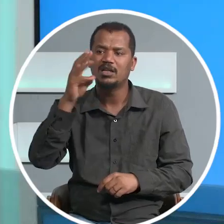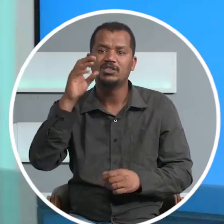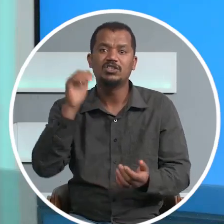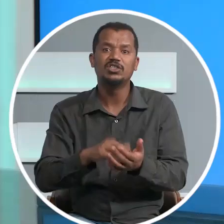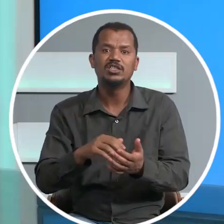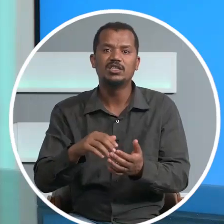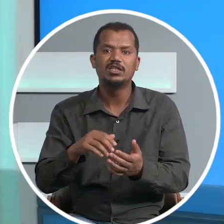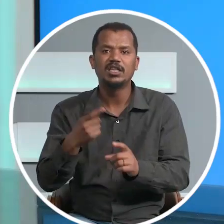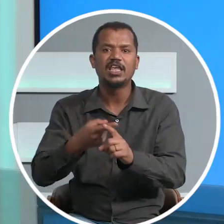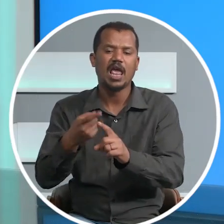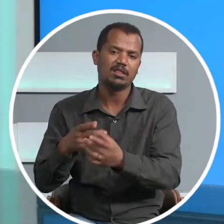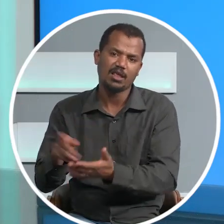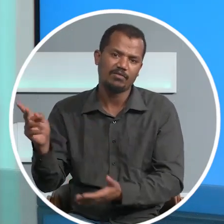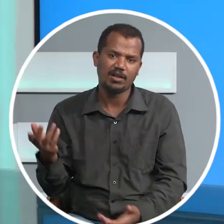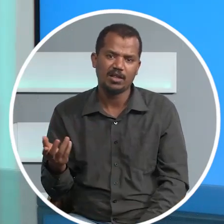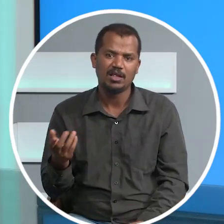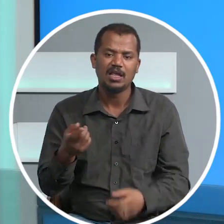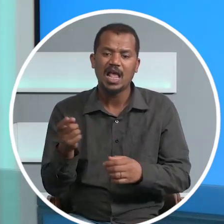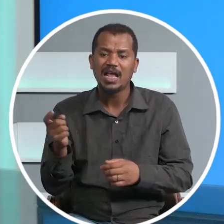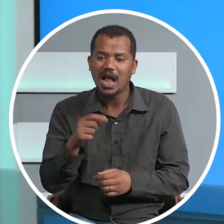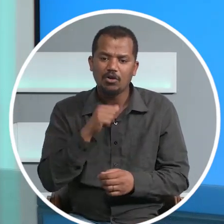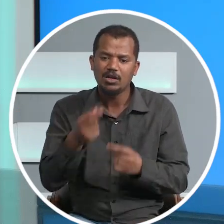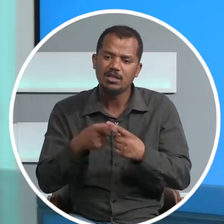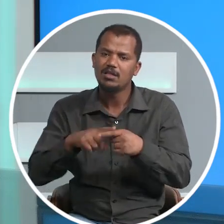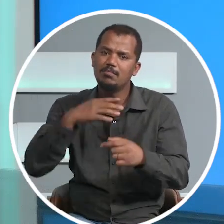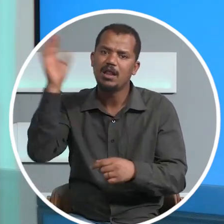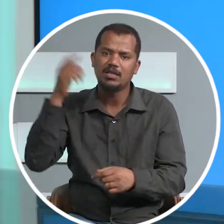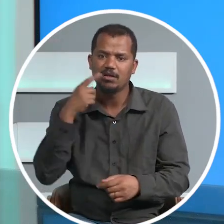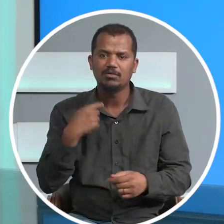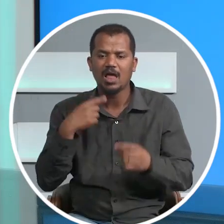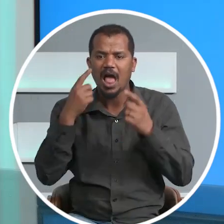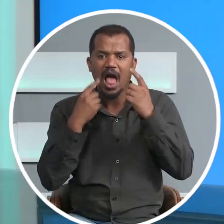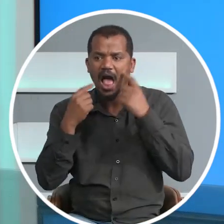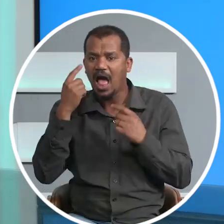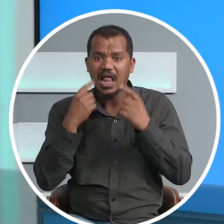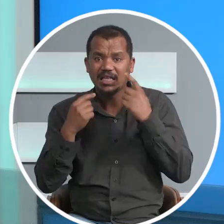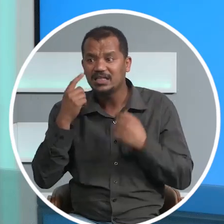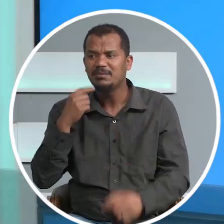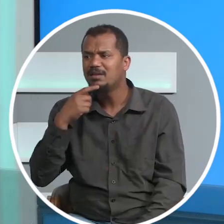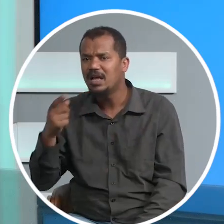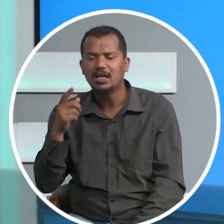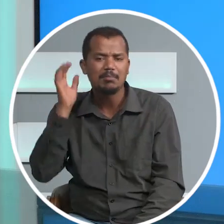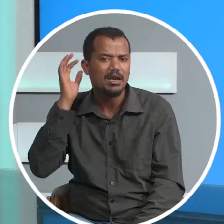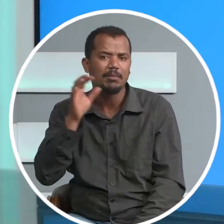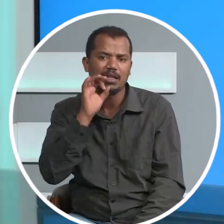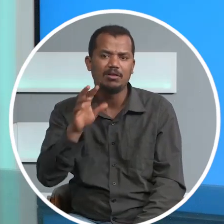ሺህ ብር የወደብ ክራይ ከፈለ ያለበለዚያ ይመለሳል ተባለ። ይህንን እንግዲህ አልቅሰን ብናገር ያዳመጠን ሰው